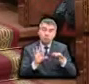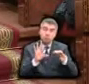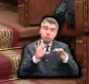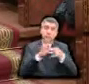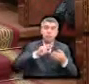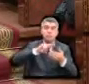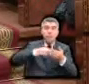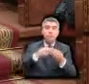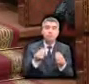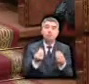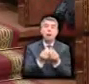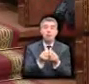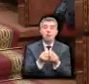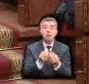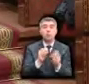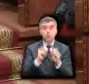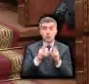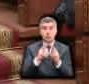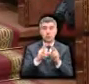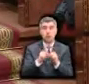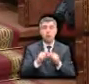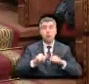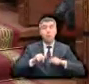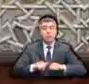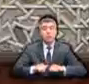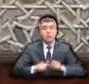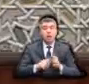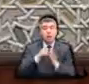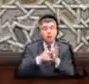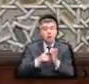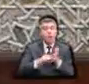وحرصنا على ان هذا الشيء يقول. وهذا الشيء كاين على مستوى الجيش، وكاين كذلك على مستوى قطاع الصحه.